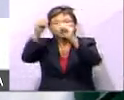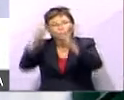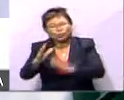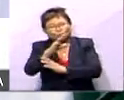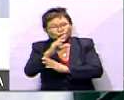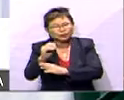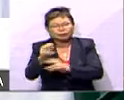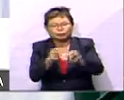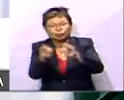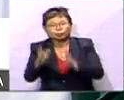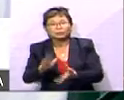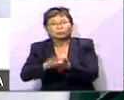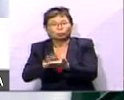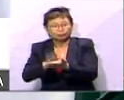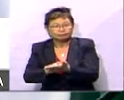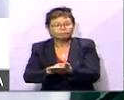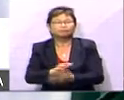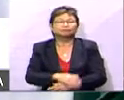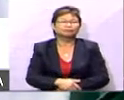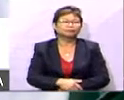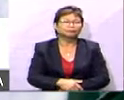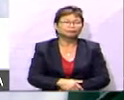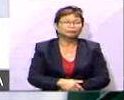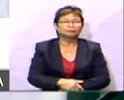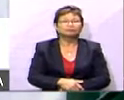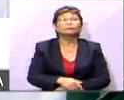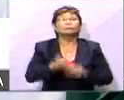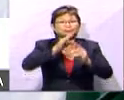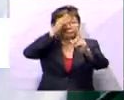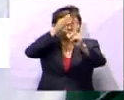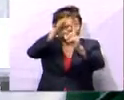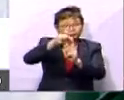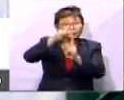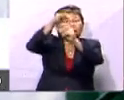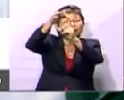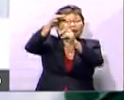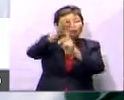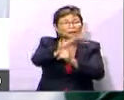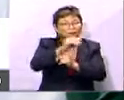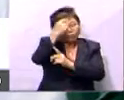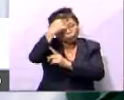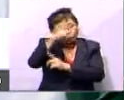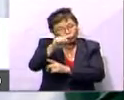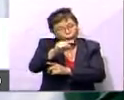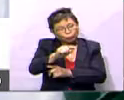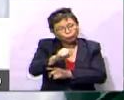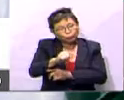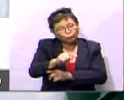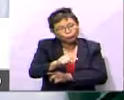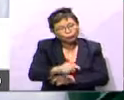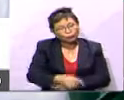dan pengurusan, diberikan keutamaan dan untuk